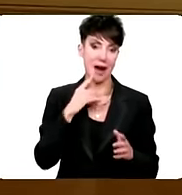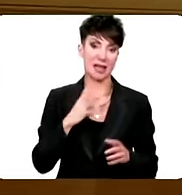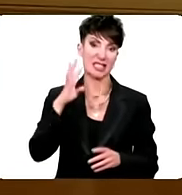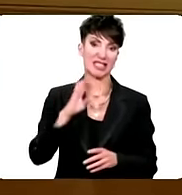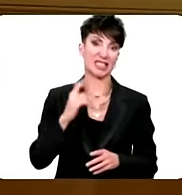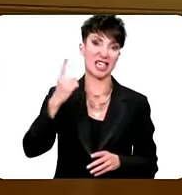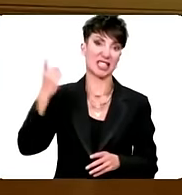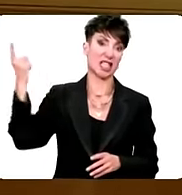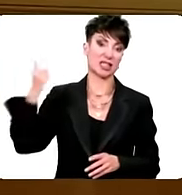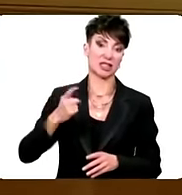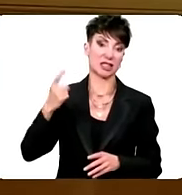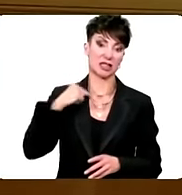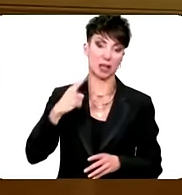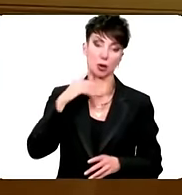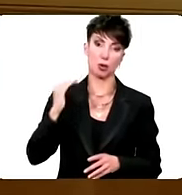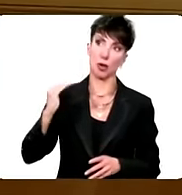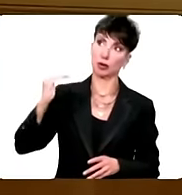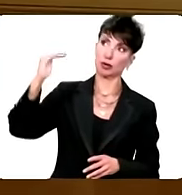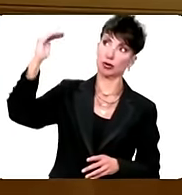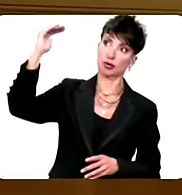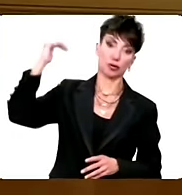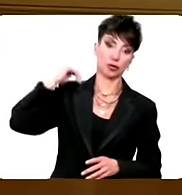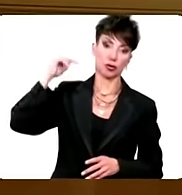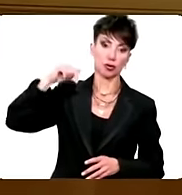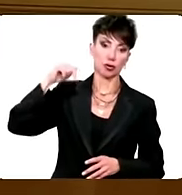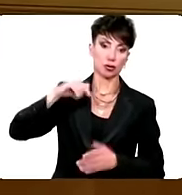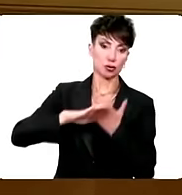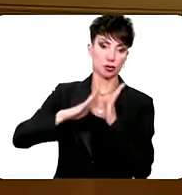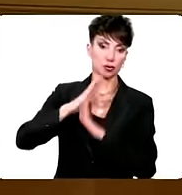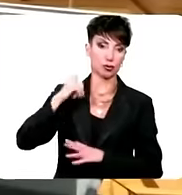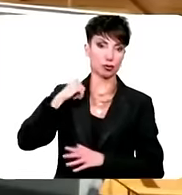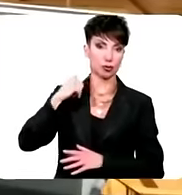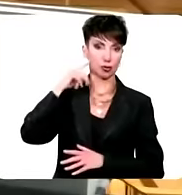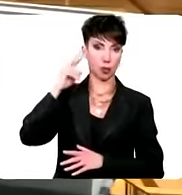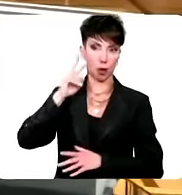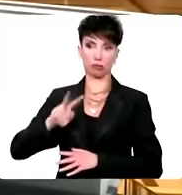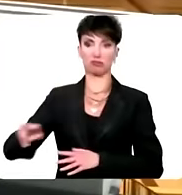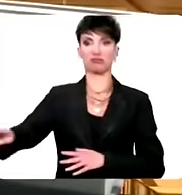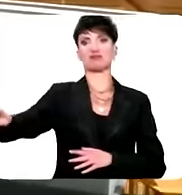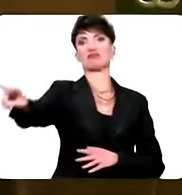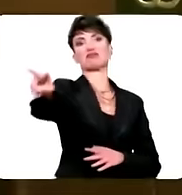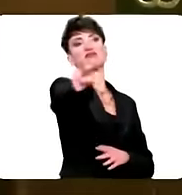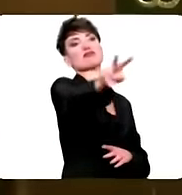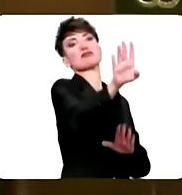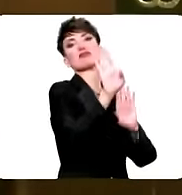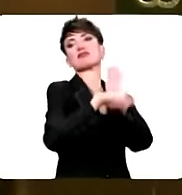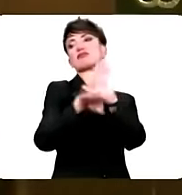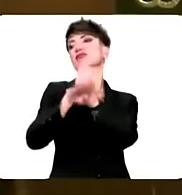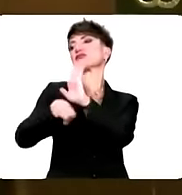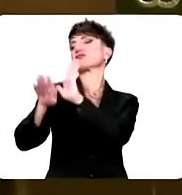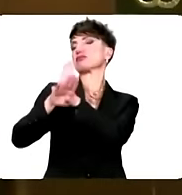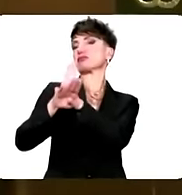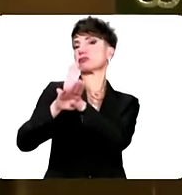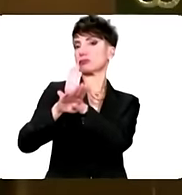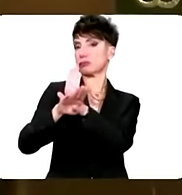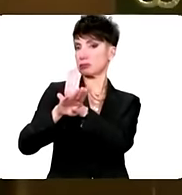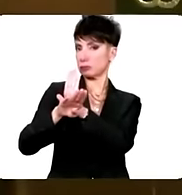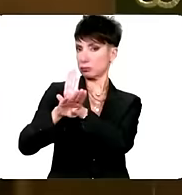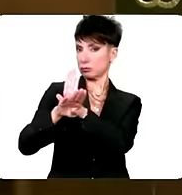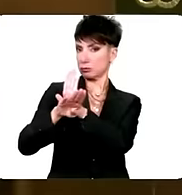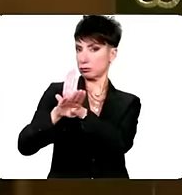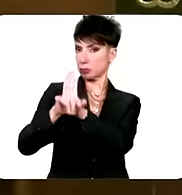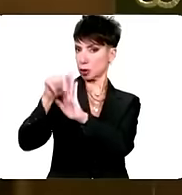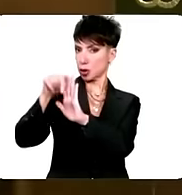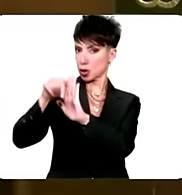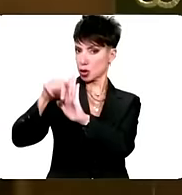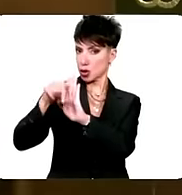ψηλά, είναι καιρός να τον δουν και από λίγο πιο χαμηλά. Δεν είναι κακό αυτό. Ναι, είδα για παράδειγμα την κυρία Μπακογιάννη σήμερα να είναι σύμφωνη